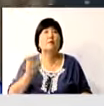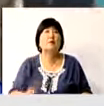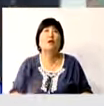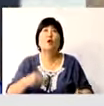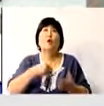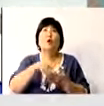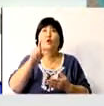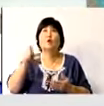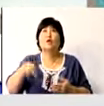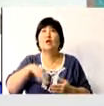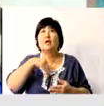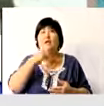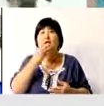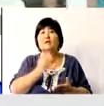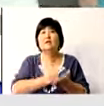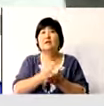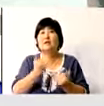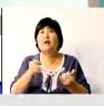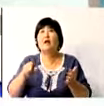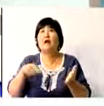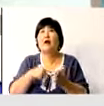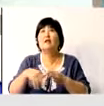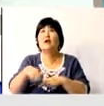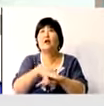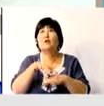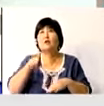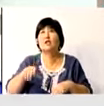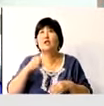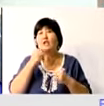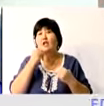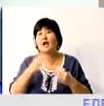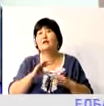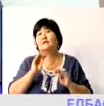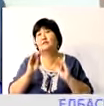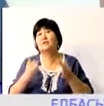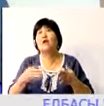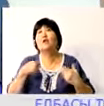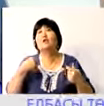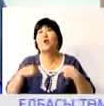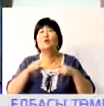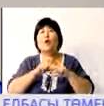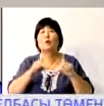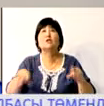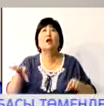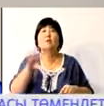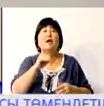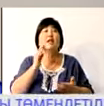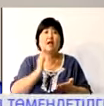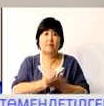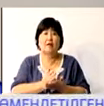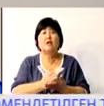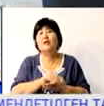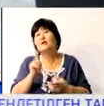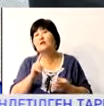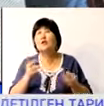Тұтынушыларға жақсы қызмет көрсетіп жатыр. Қала тұрғындары үшін, қала халқы үшін жақсы ұйымдастырылған сауда орталығы барлығы бар, тұрмысқа